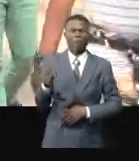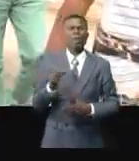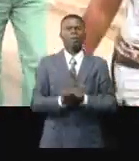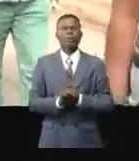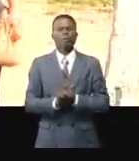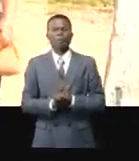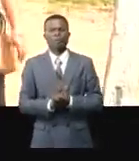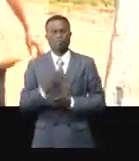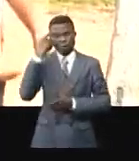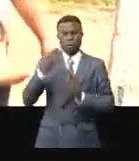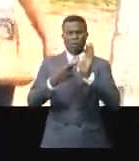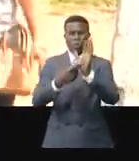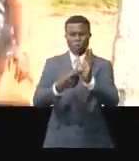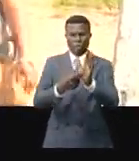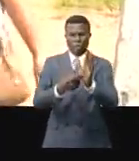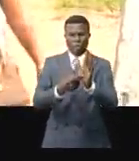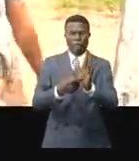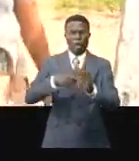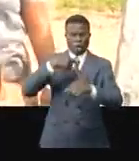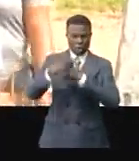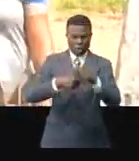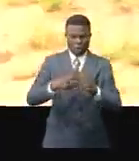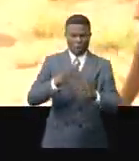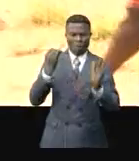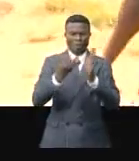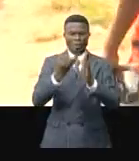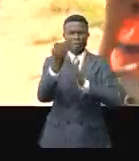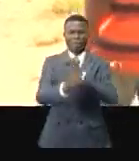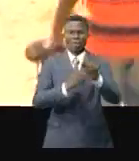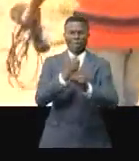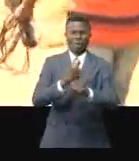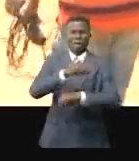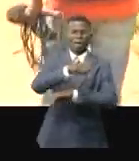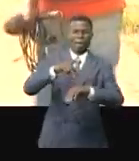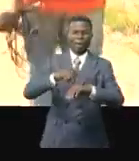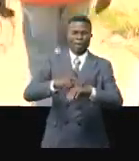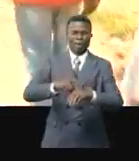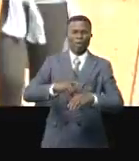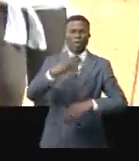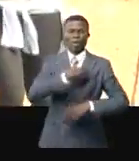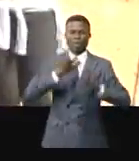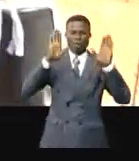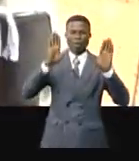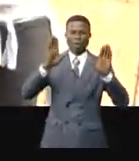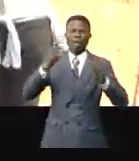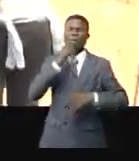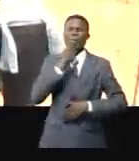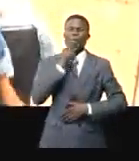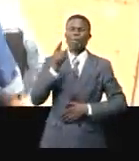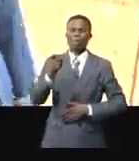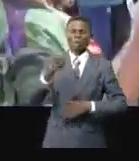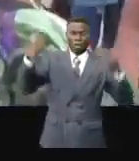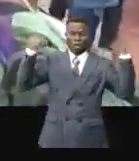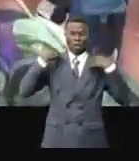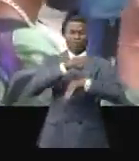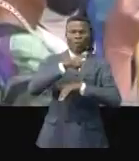C'est pour marquer à l'encre indélébile le 7e anniversaire de la paroisse Sacré-Cœur que le père Crispin Mbala, curé de cette